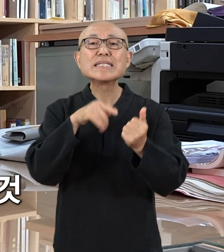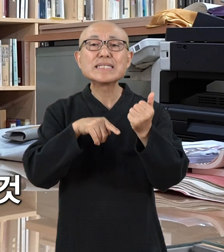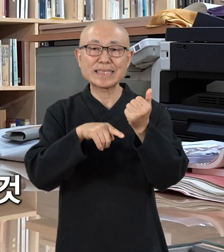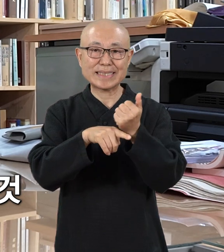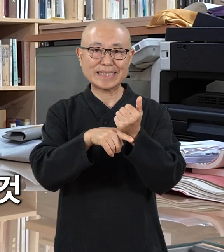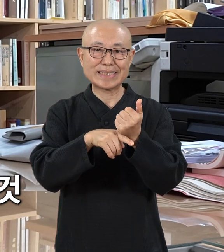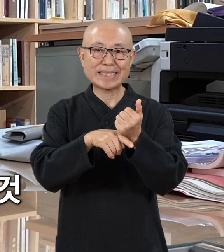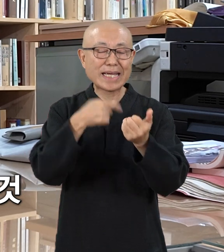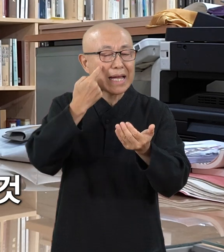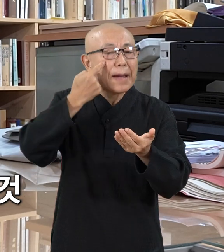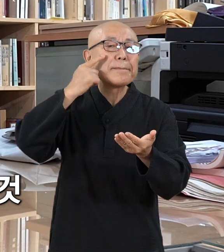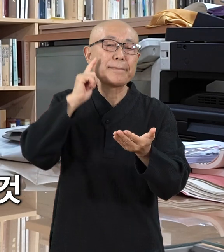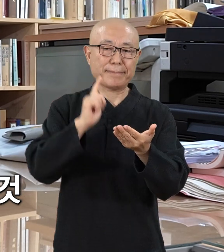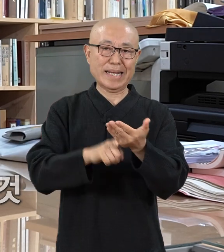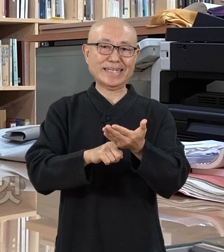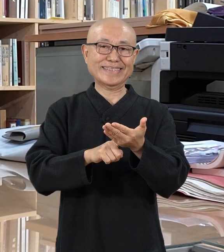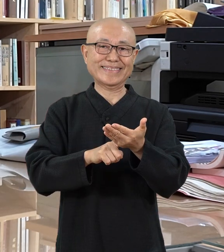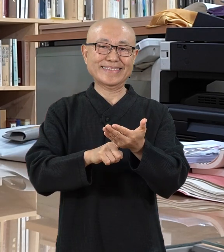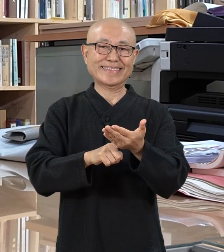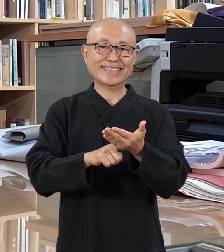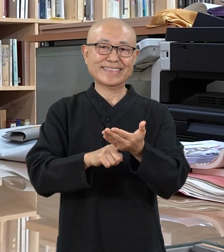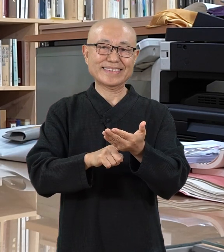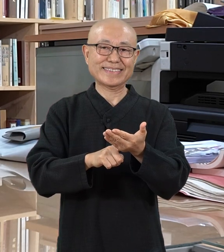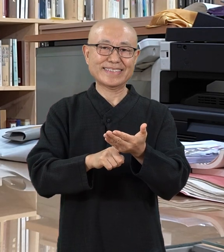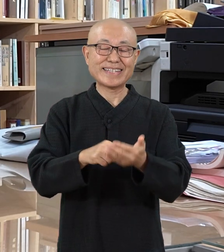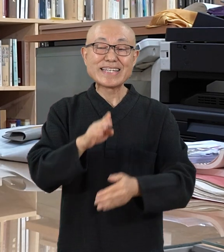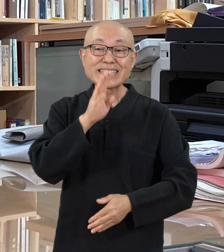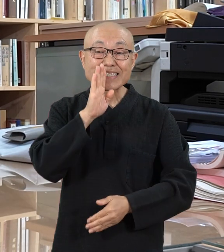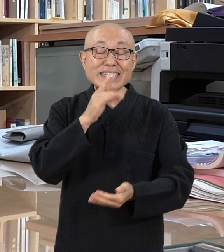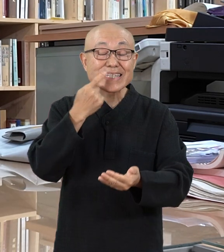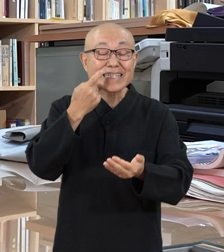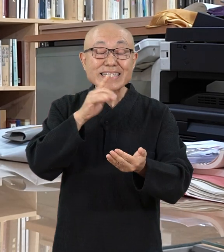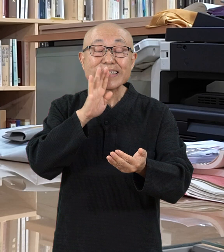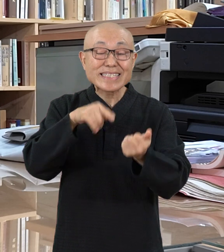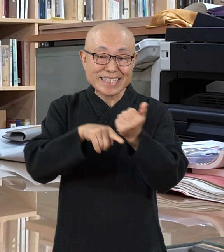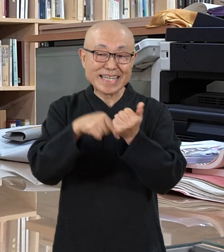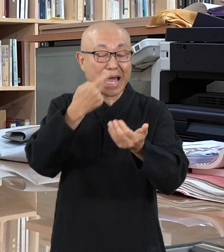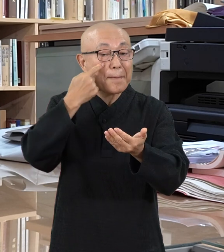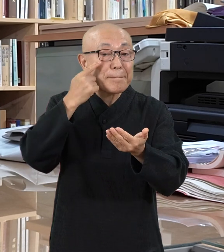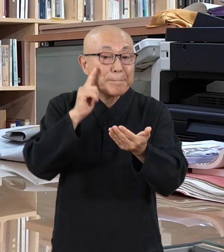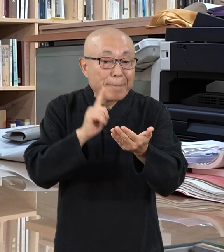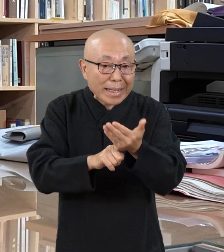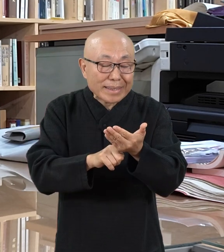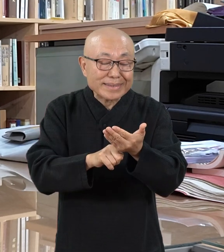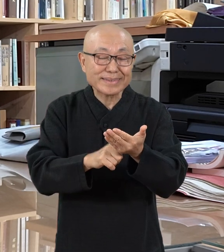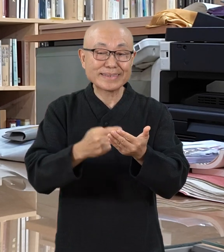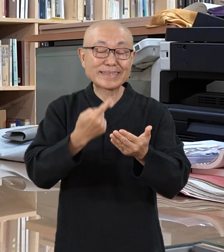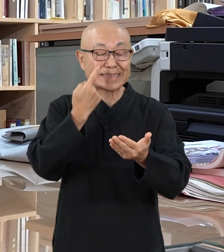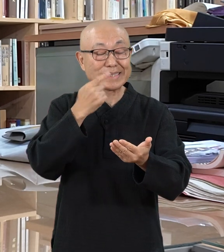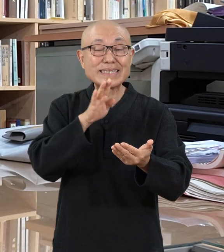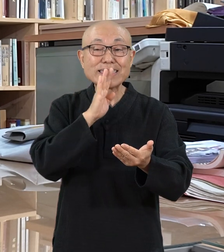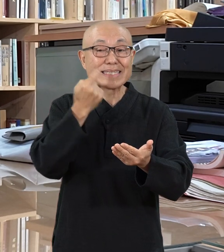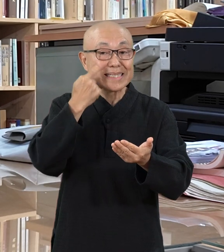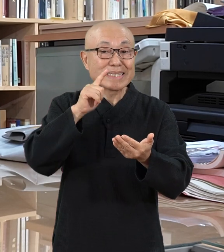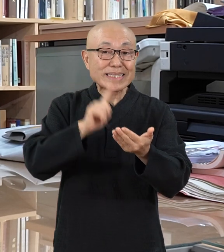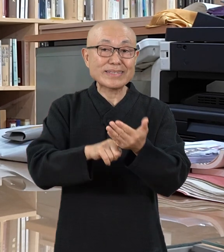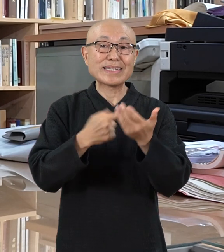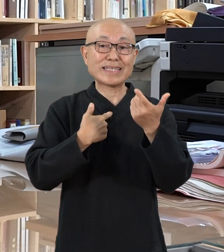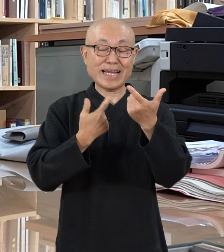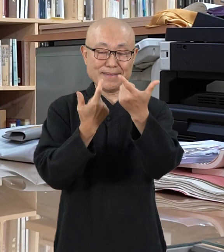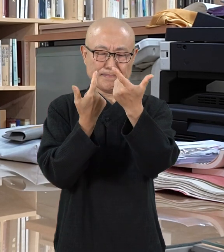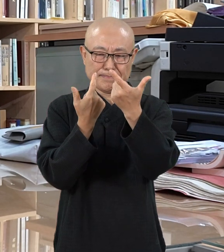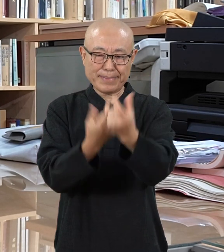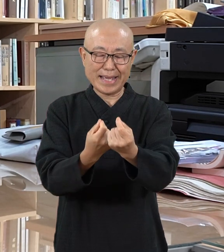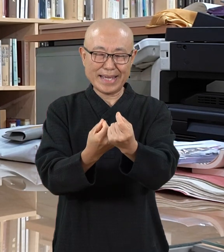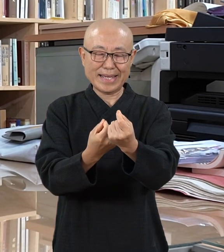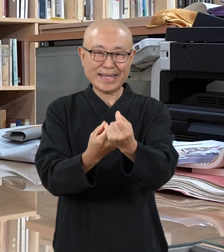진리를 깨닫는 것. 그 진리와 내가 대면해서 조금도 흔들림 없이 나의